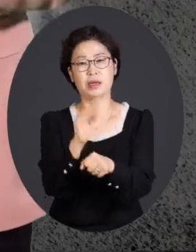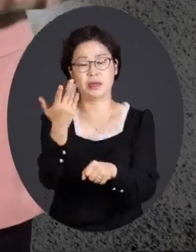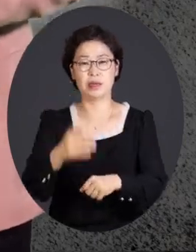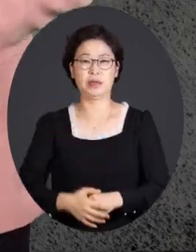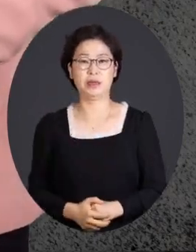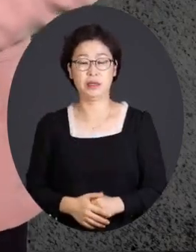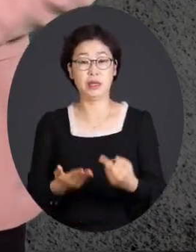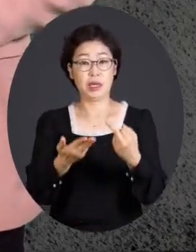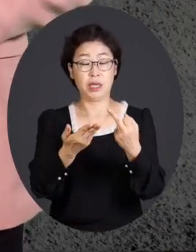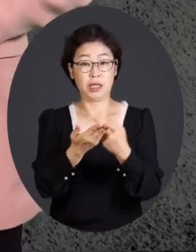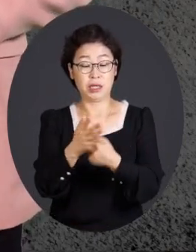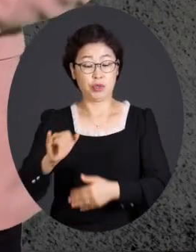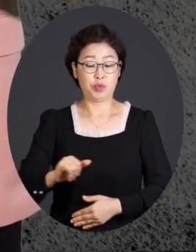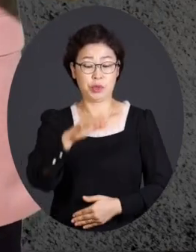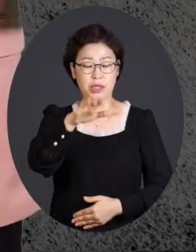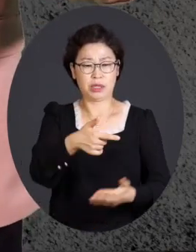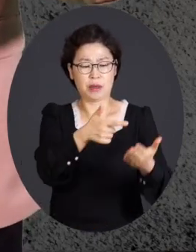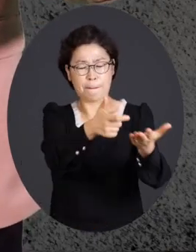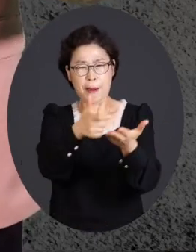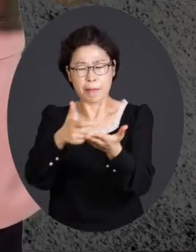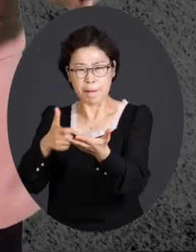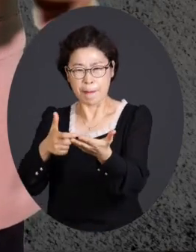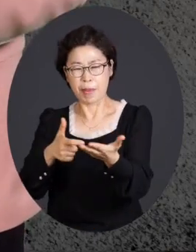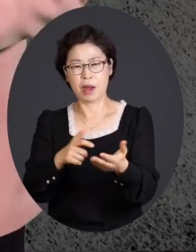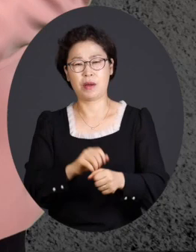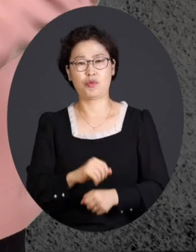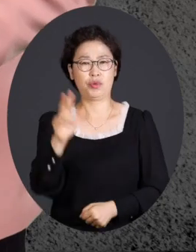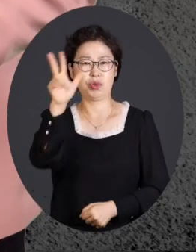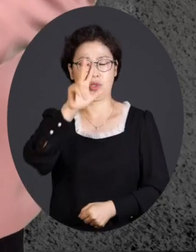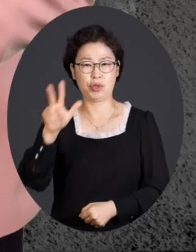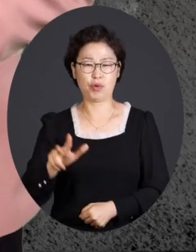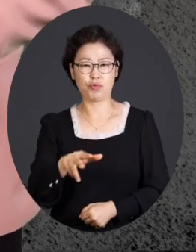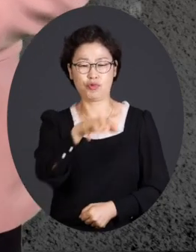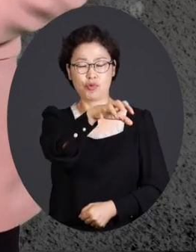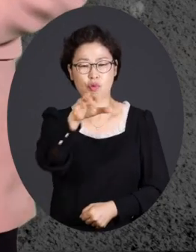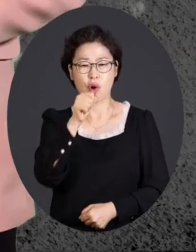제주 비행장에서 총살되거나 전국 각지에 형무소로 보내져